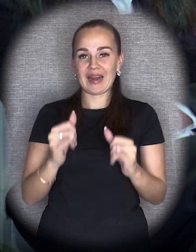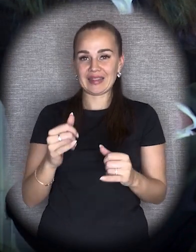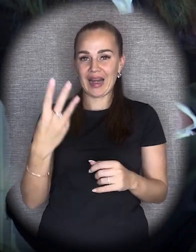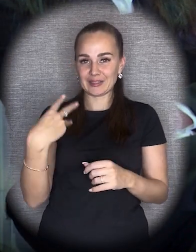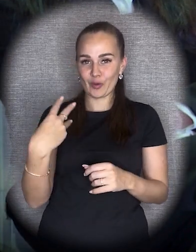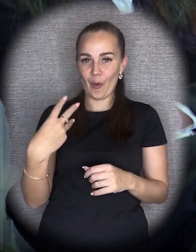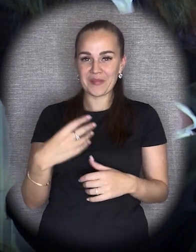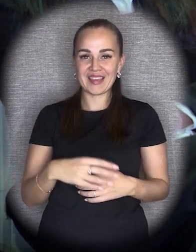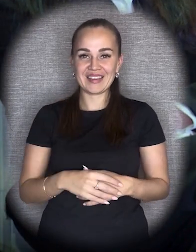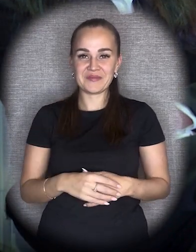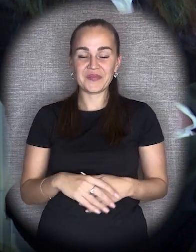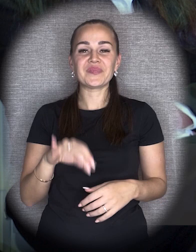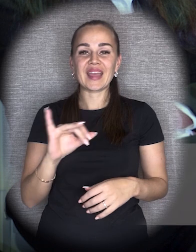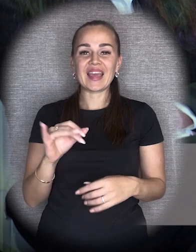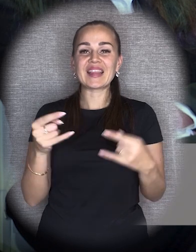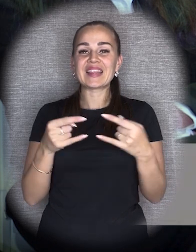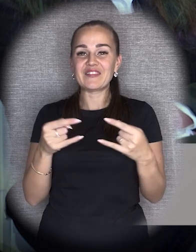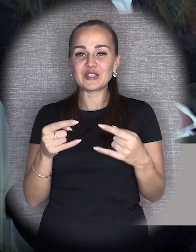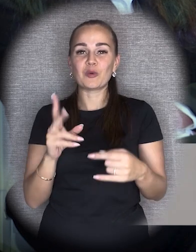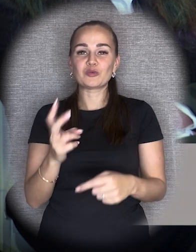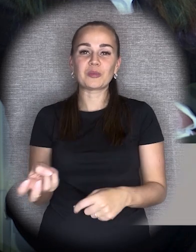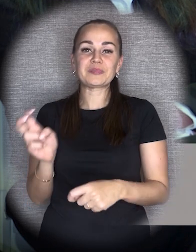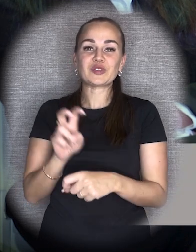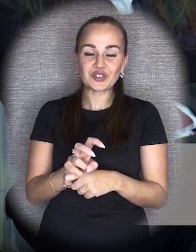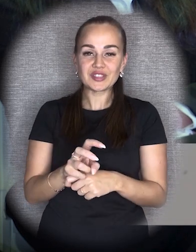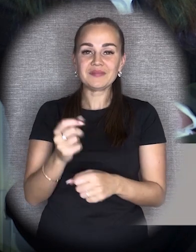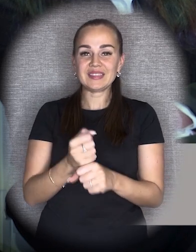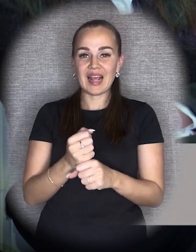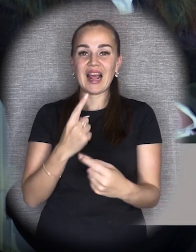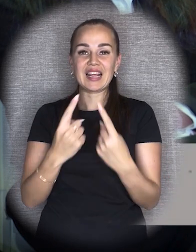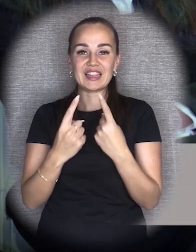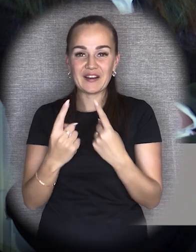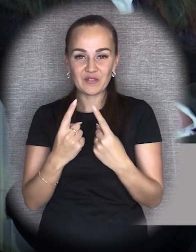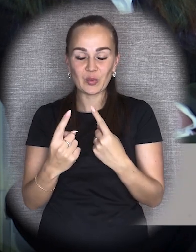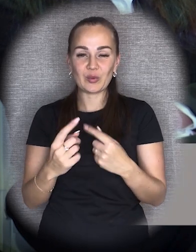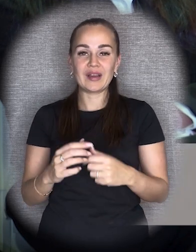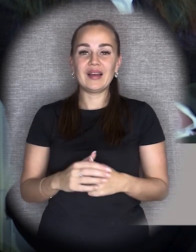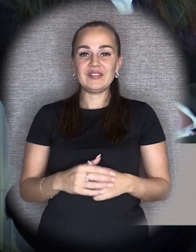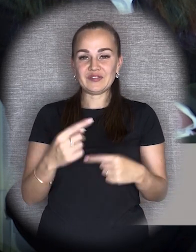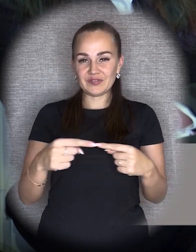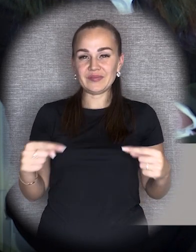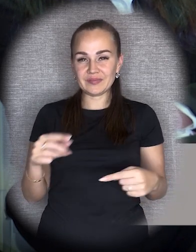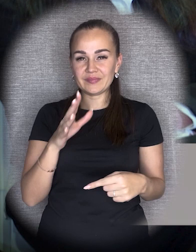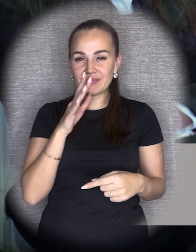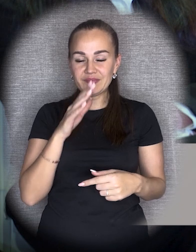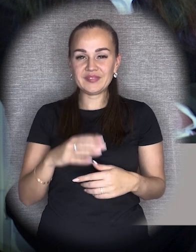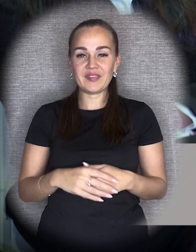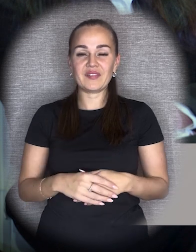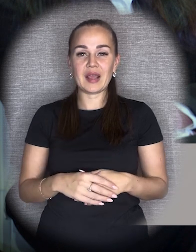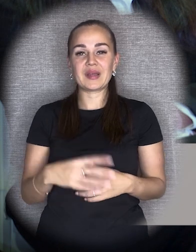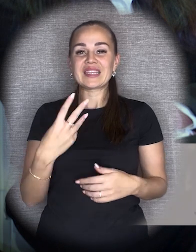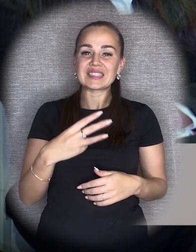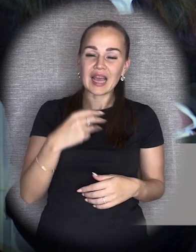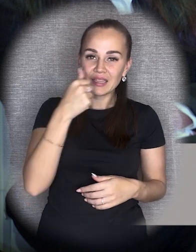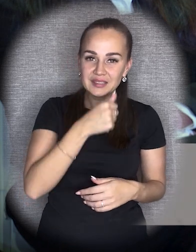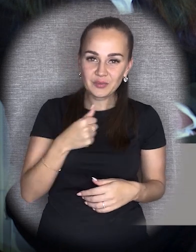И телевизионщики, и киношники, которые делали это в 20 веке, в разную эпоху, там есть кадры, начиная с 30-х